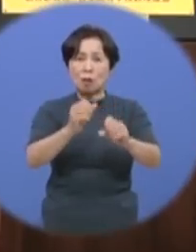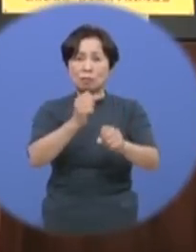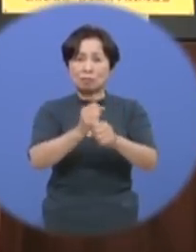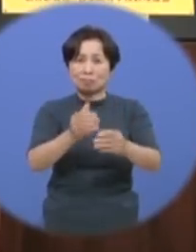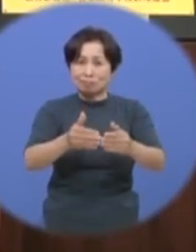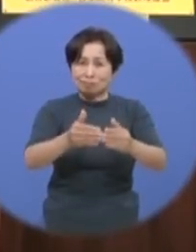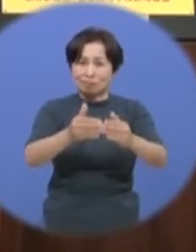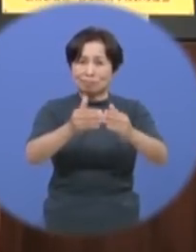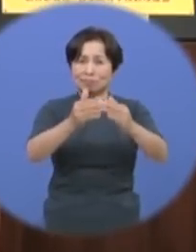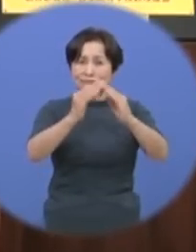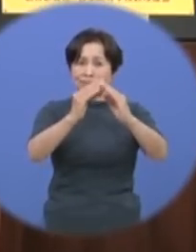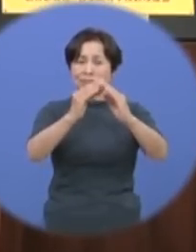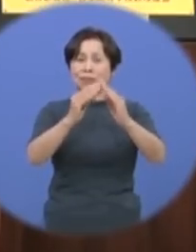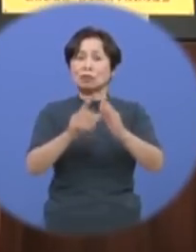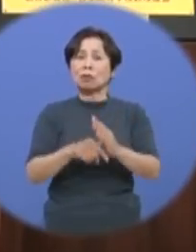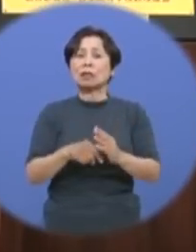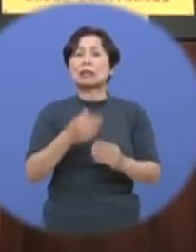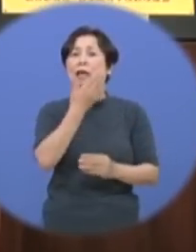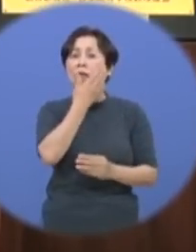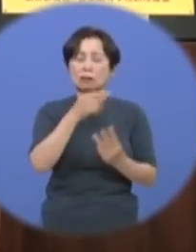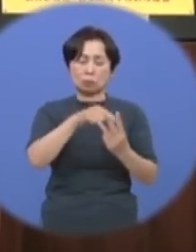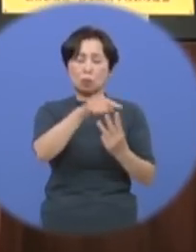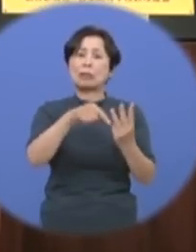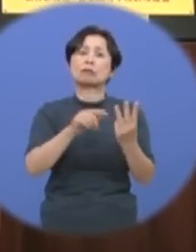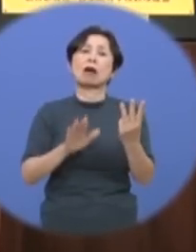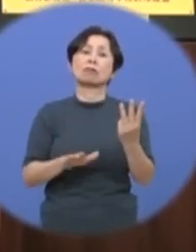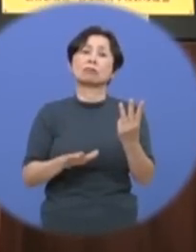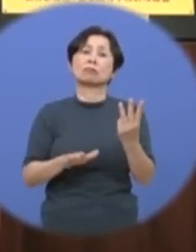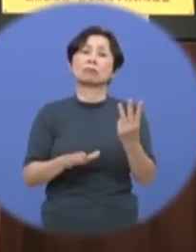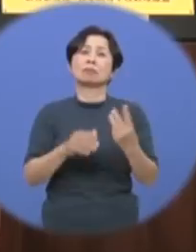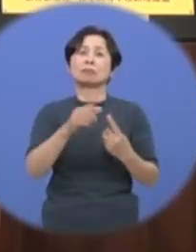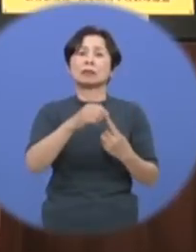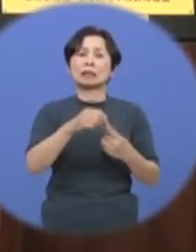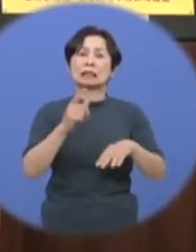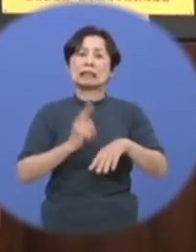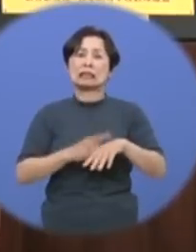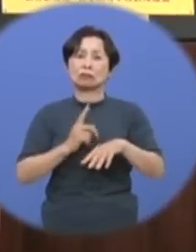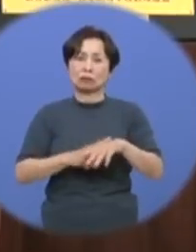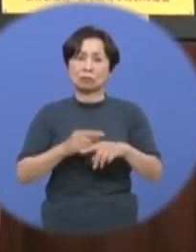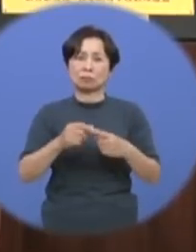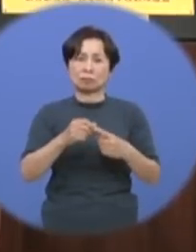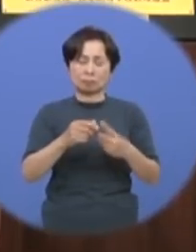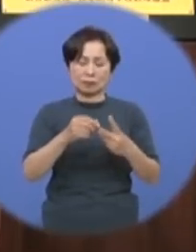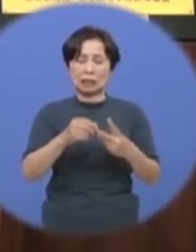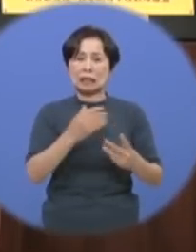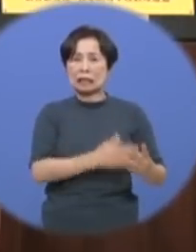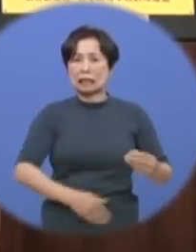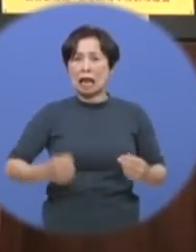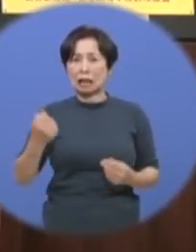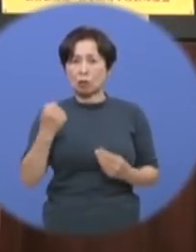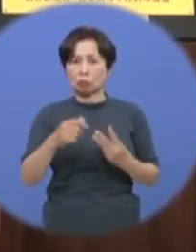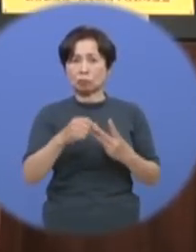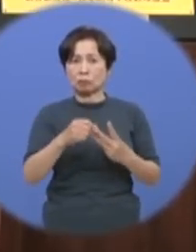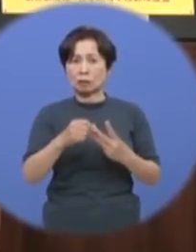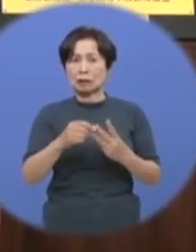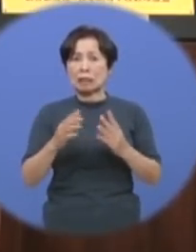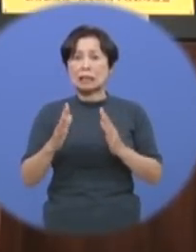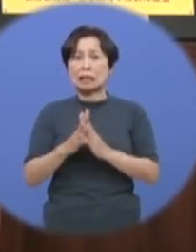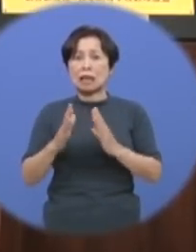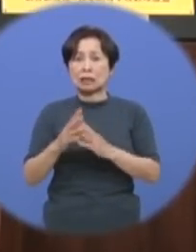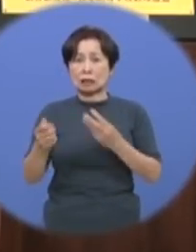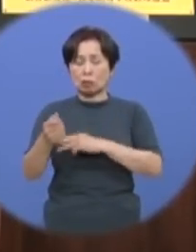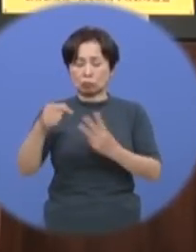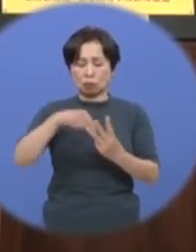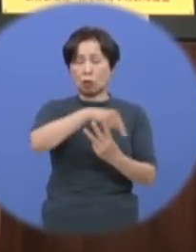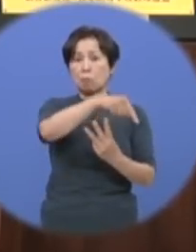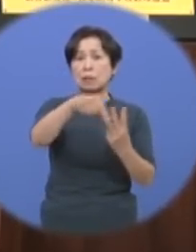僕は3つあると思うんですよまずゲイツ体力精神力この